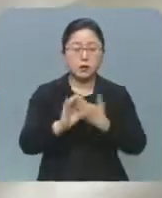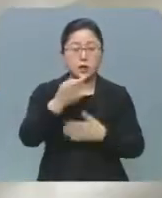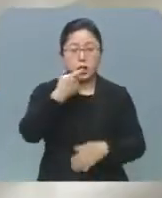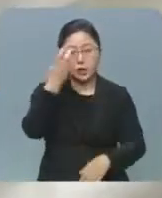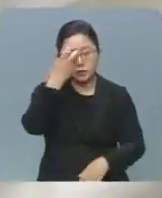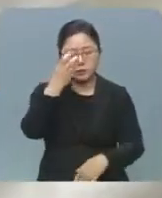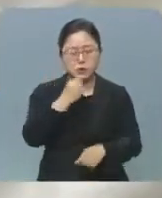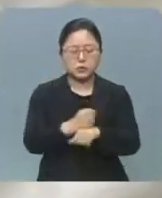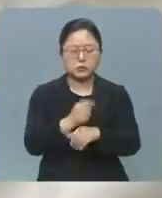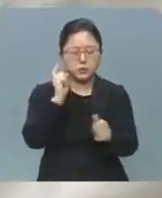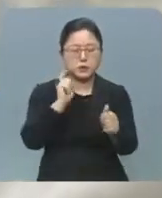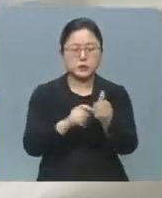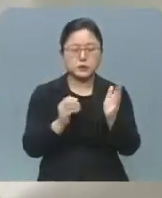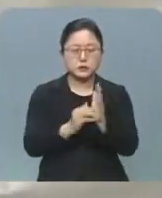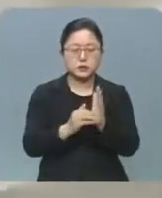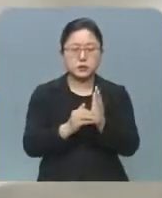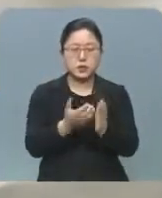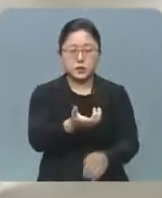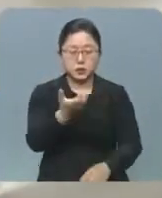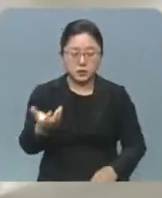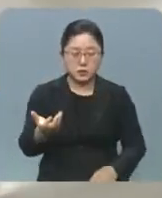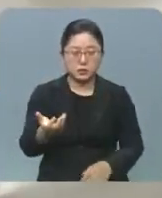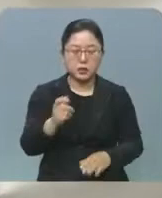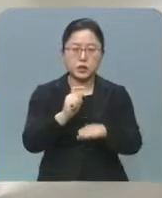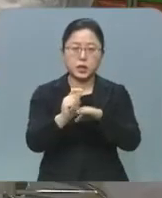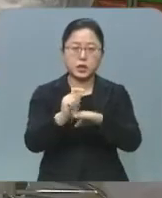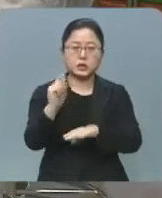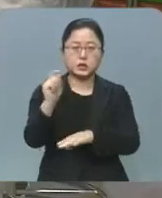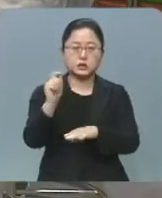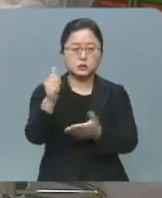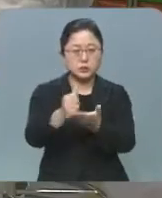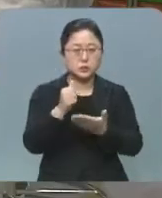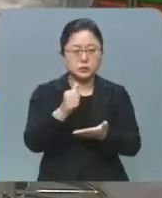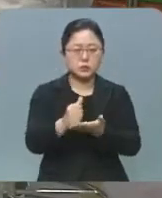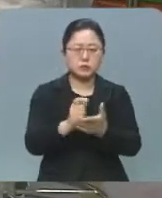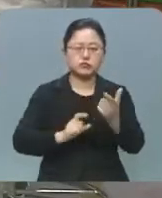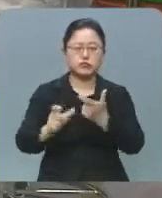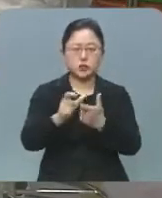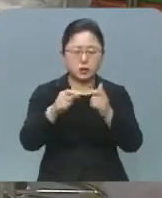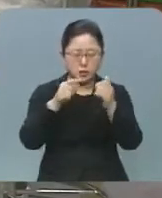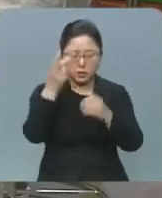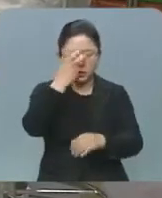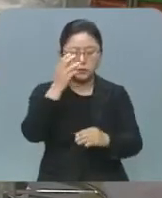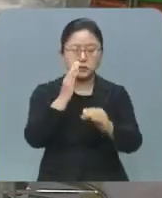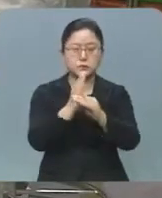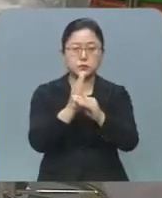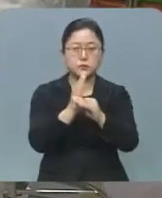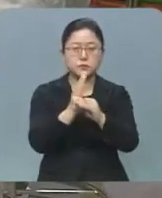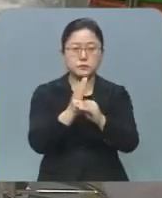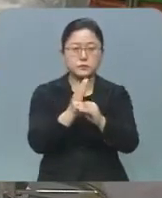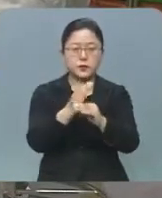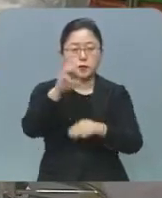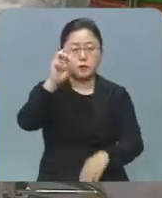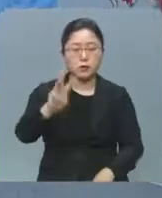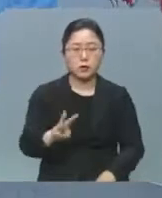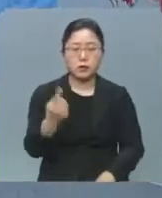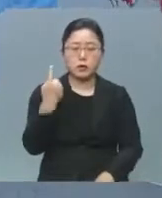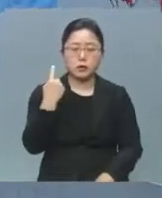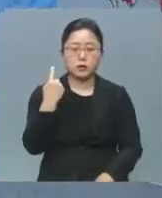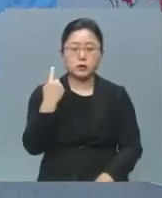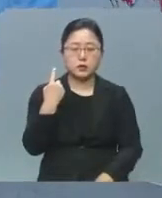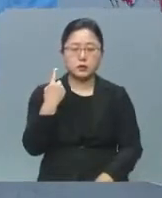뒤 확진 판정이 나왔는데 이동 동선에 있는 택시 이용자들을 대상으로 추가 검사가 이루어졌습니다. 한편 광주에서는